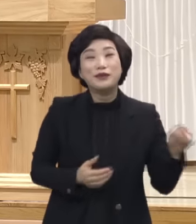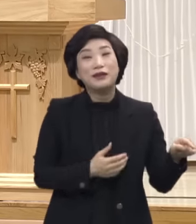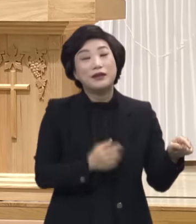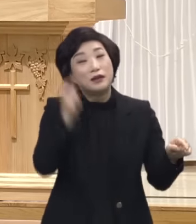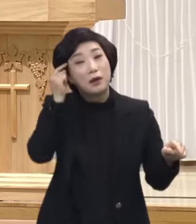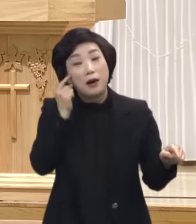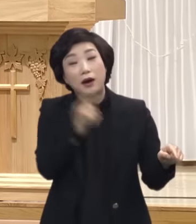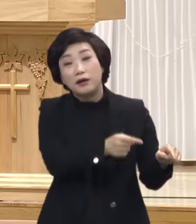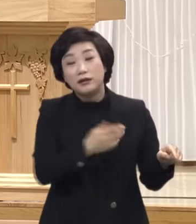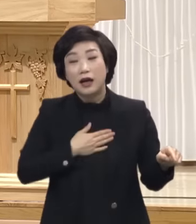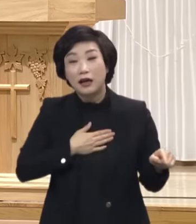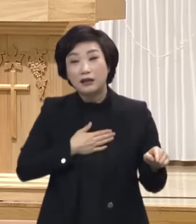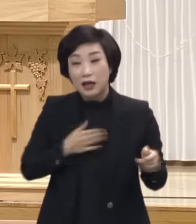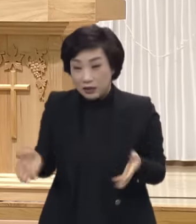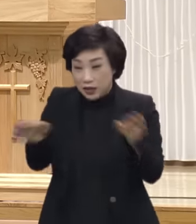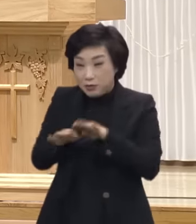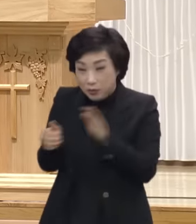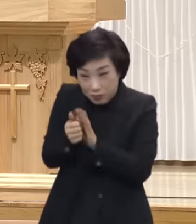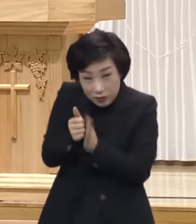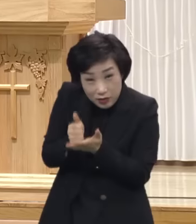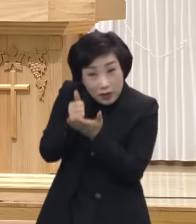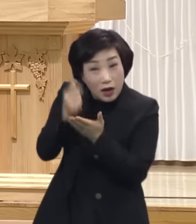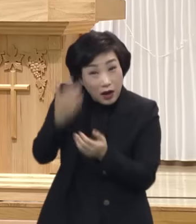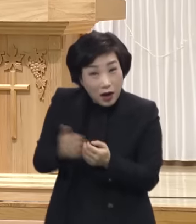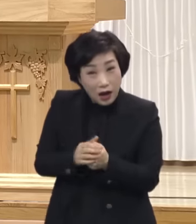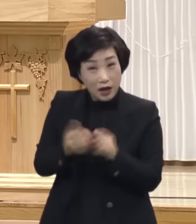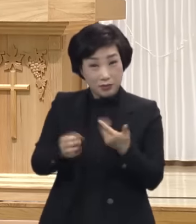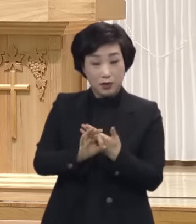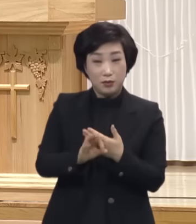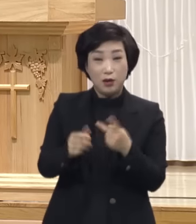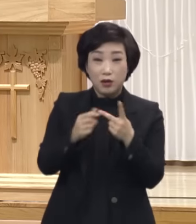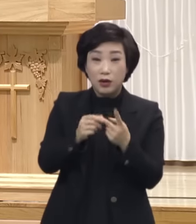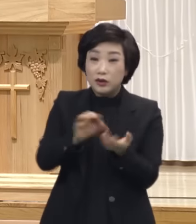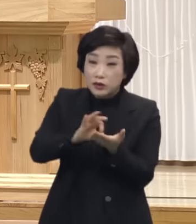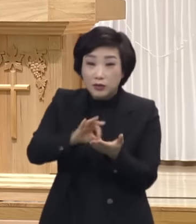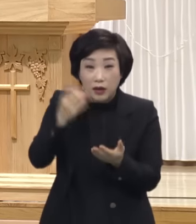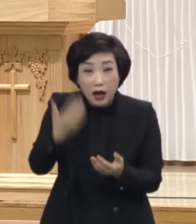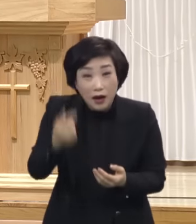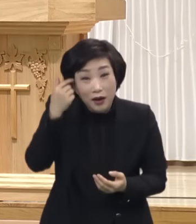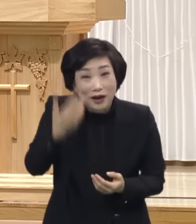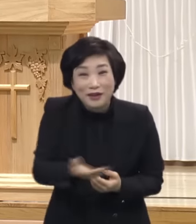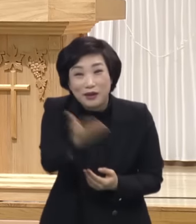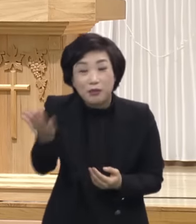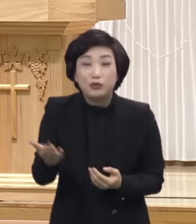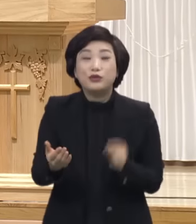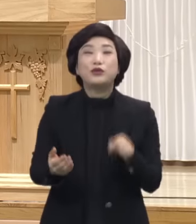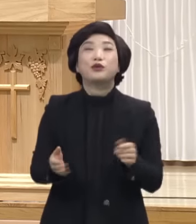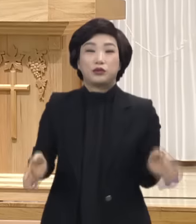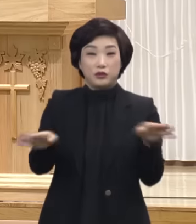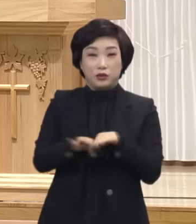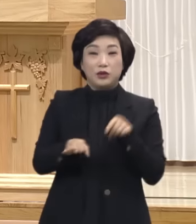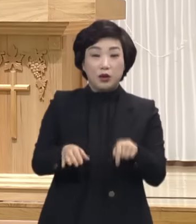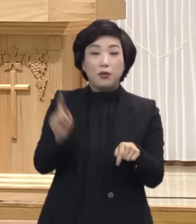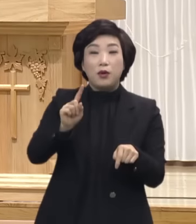쓰라겠어요? 이게 모셔야 되는 물건이요? 써야 되는 물건이요? 써야 되는